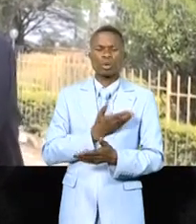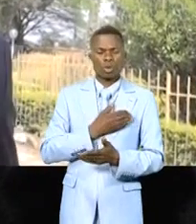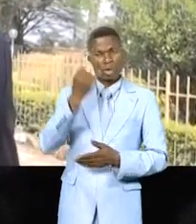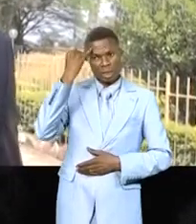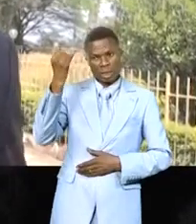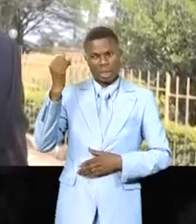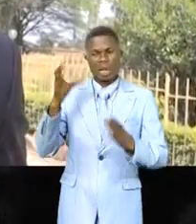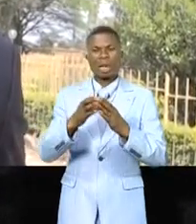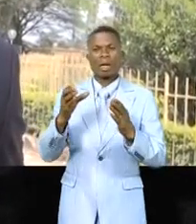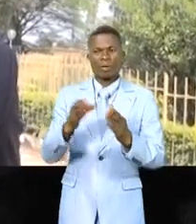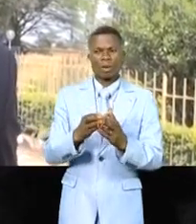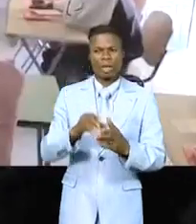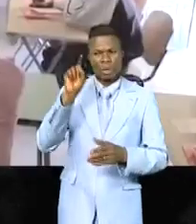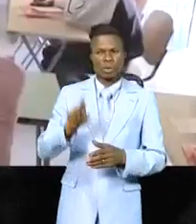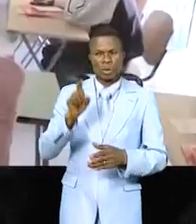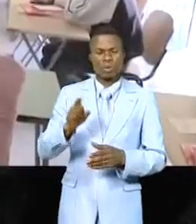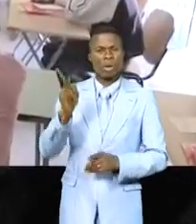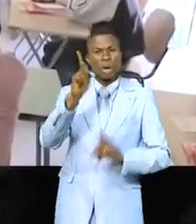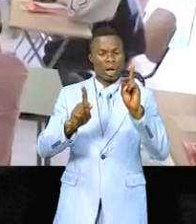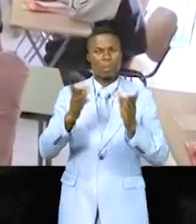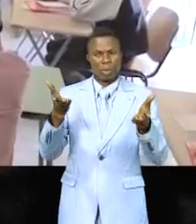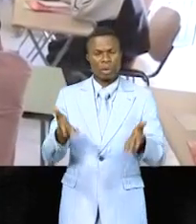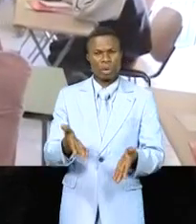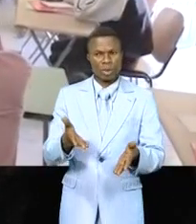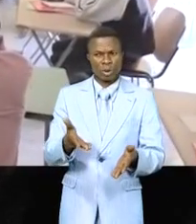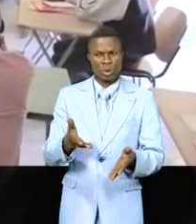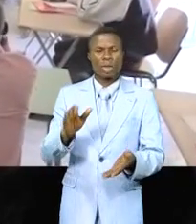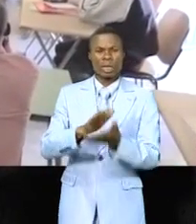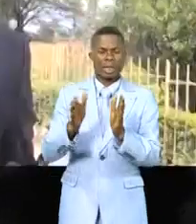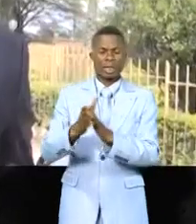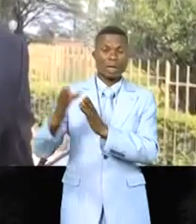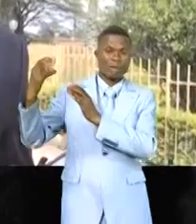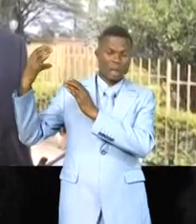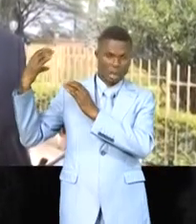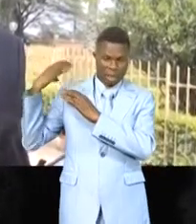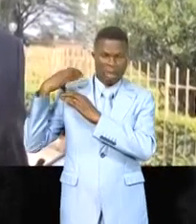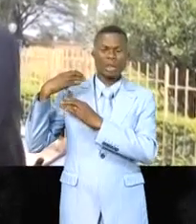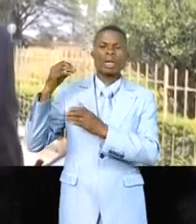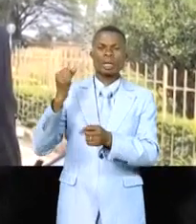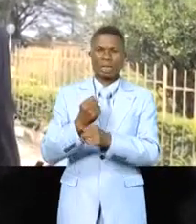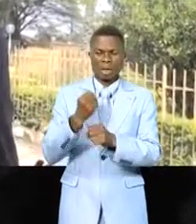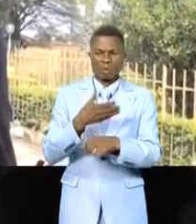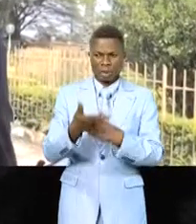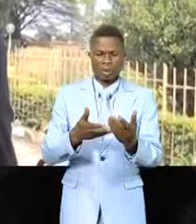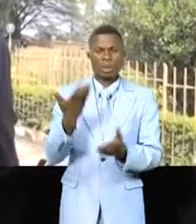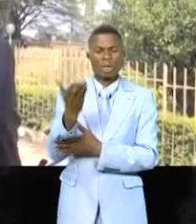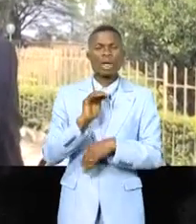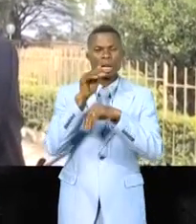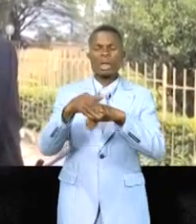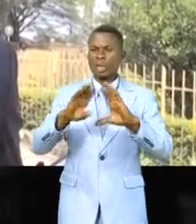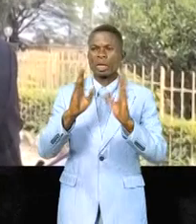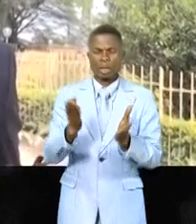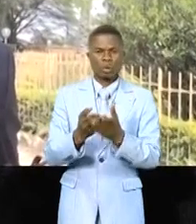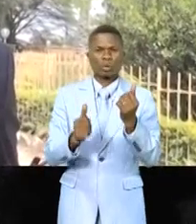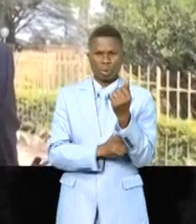avec, bien sûr, parce qu'il faut qu'il y ait l'appropriation. Ils doivent s'approprier les processus. Nous allons juste les rappeler les engagements parce qu'ils avaient tous des